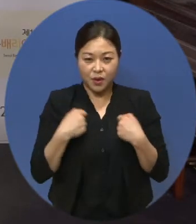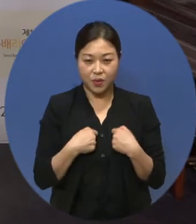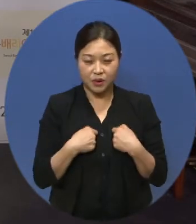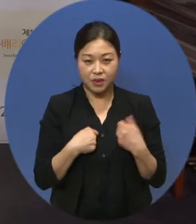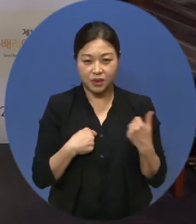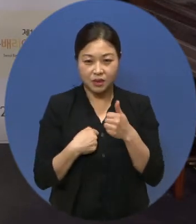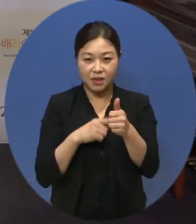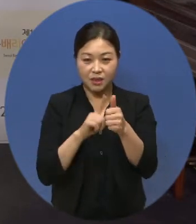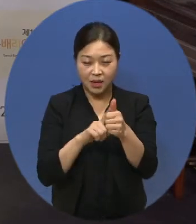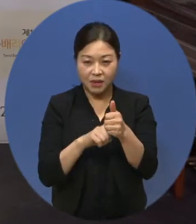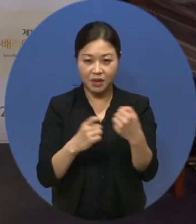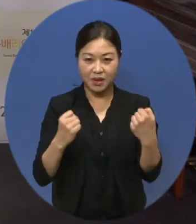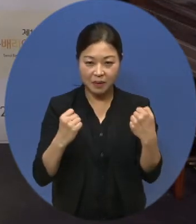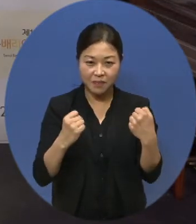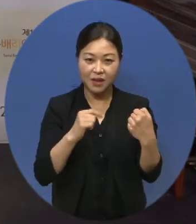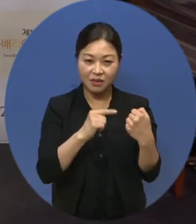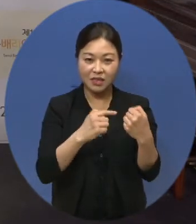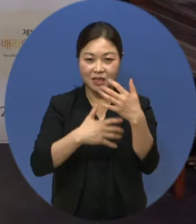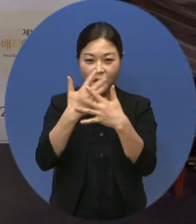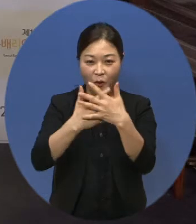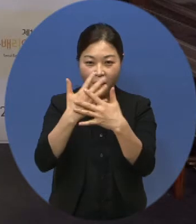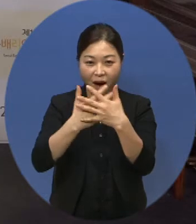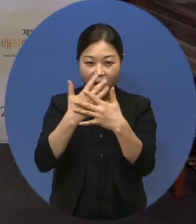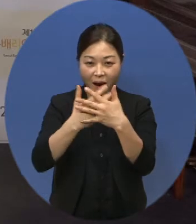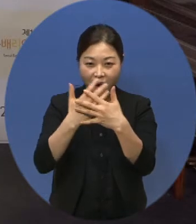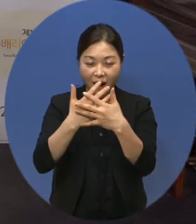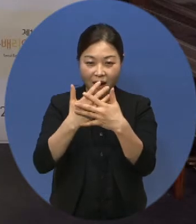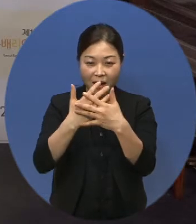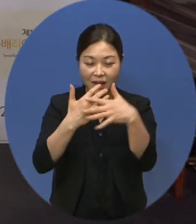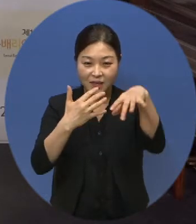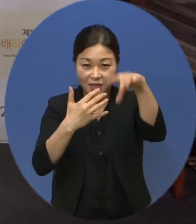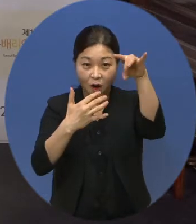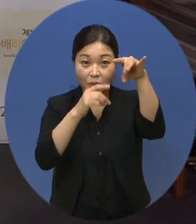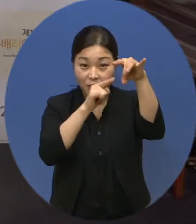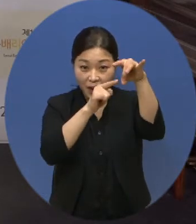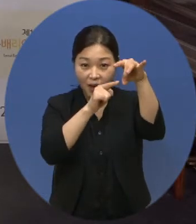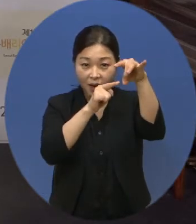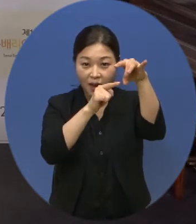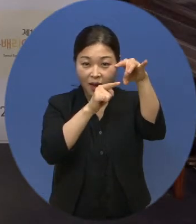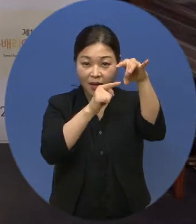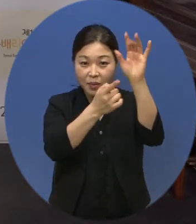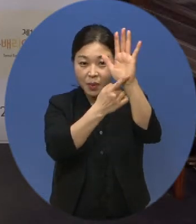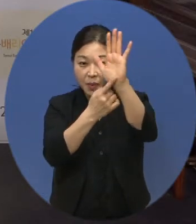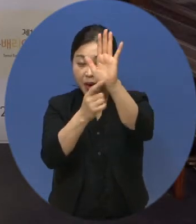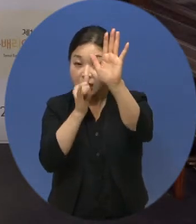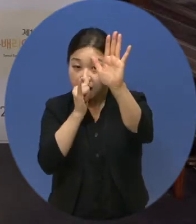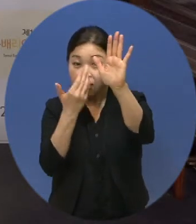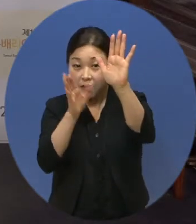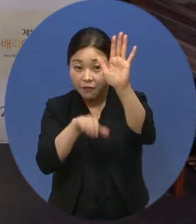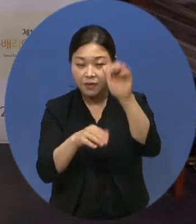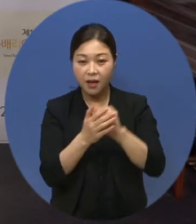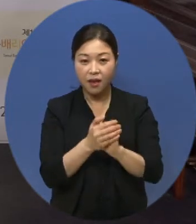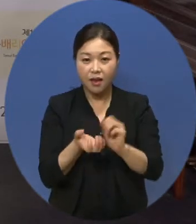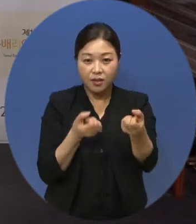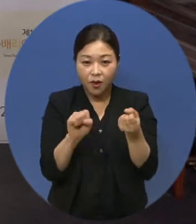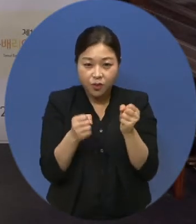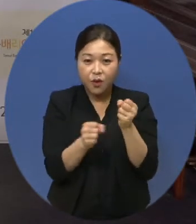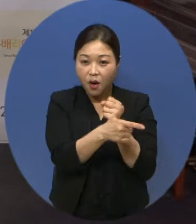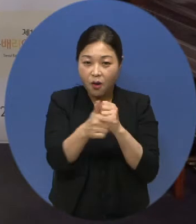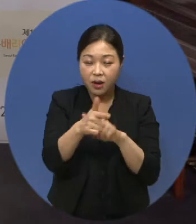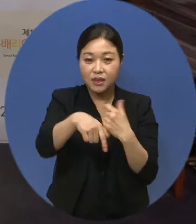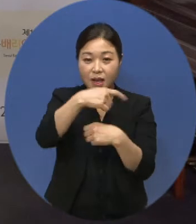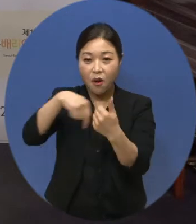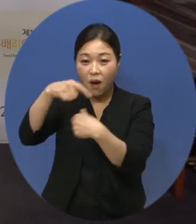관장님의 어떤 패기가 이 영화를 거의 약간 전반부에 쭉 흘러가고 있는데 그 많은 어떤 태권도나 이런 어떤 설정들도